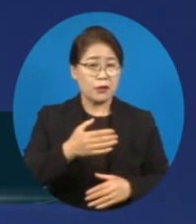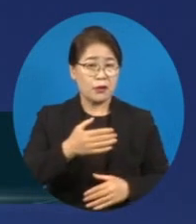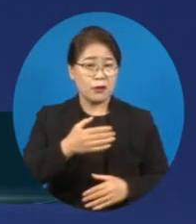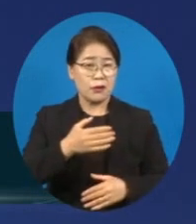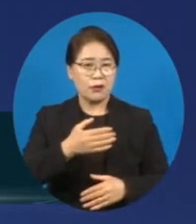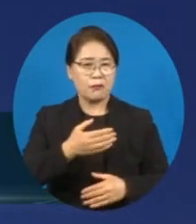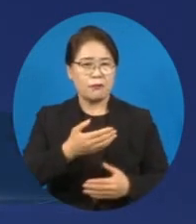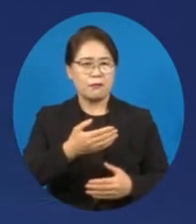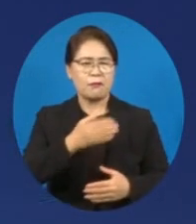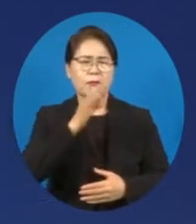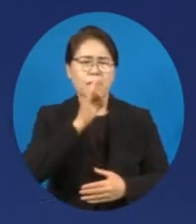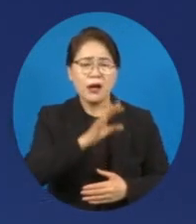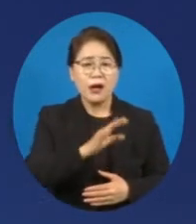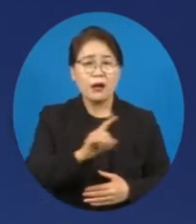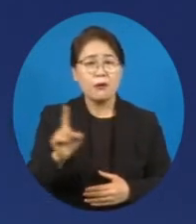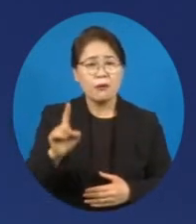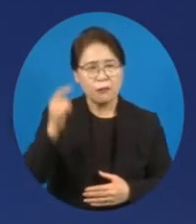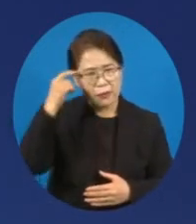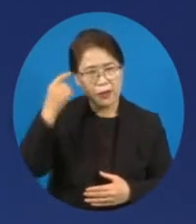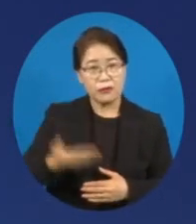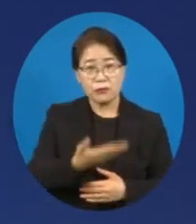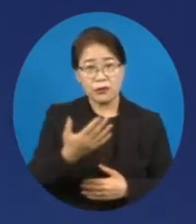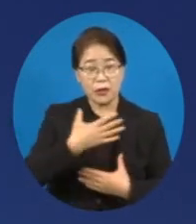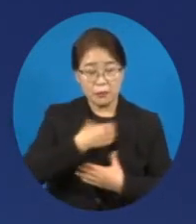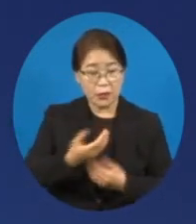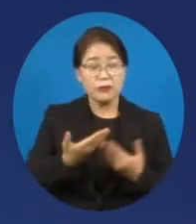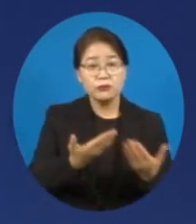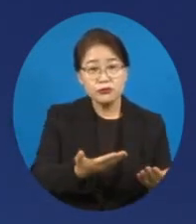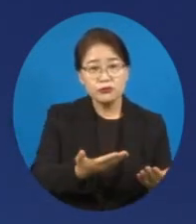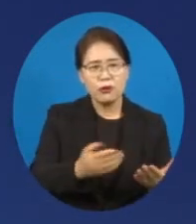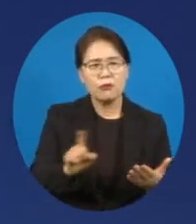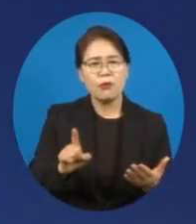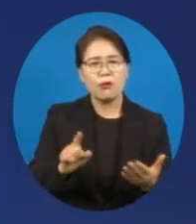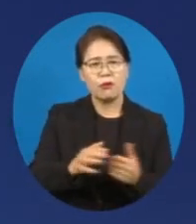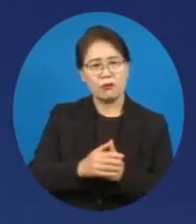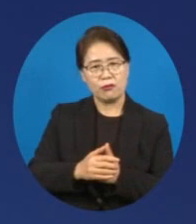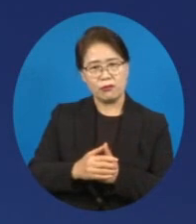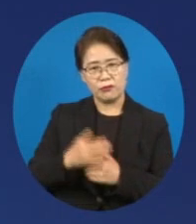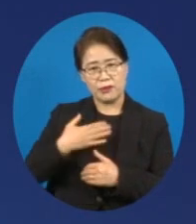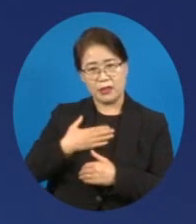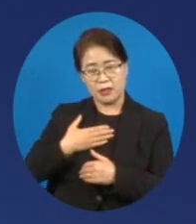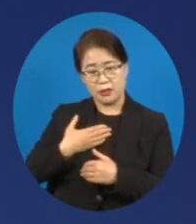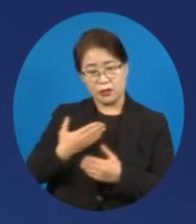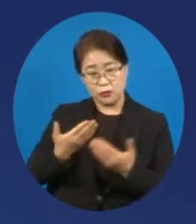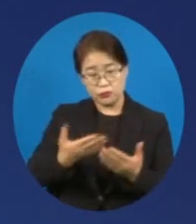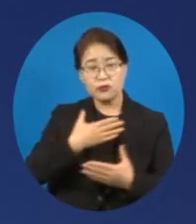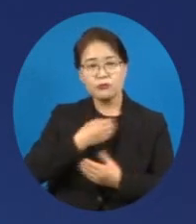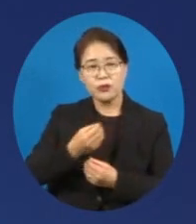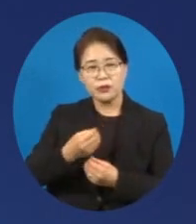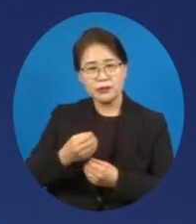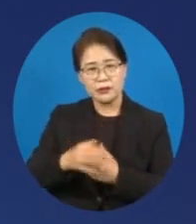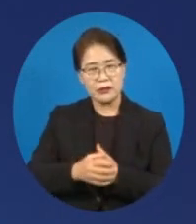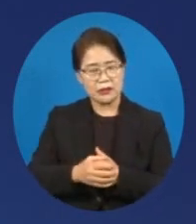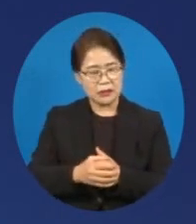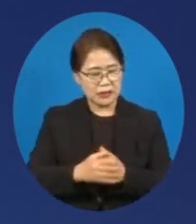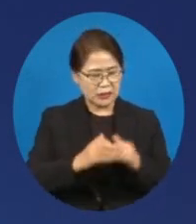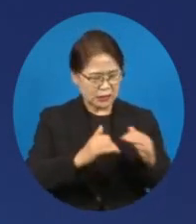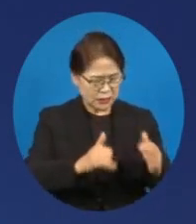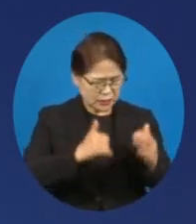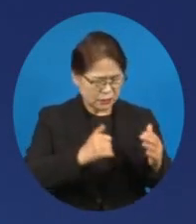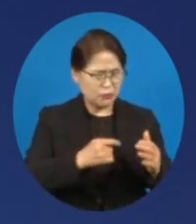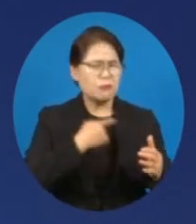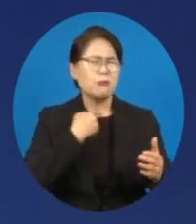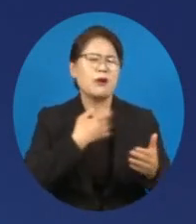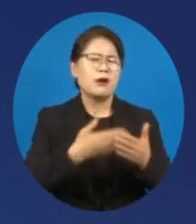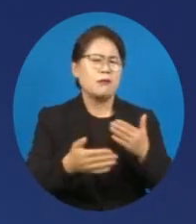여러분 예수님께서 말씀하셨잖아요 내가 너희에게 평안을 주는데 내가 너희에게 주는 평안은 세상이 줄 수 없다